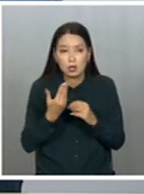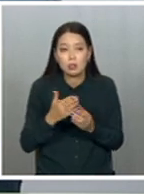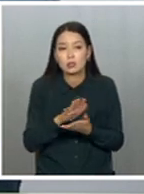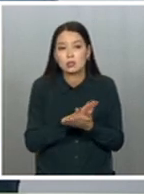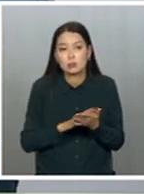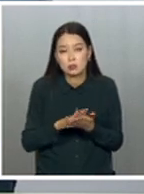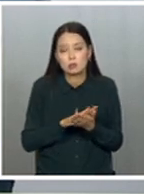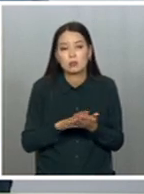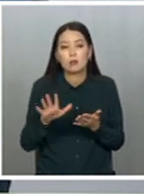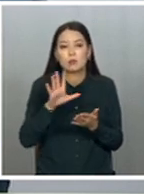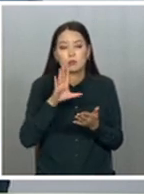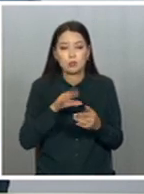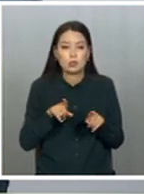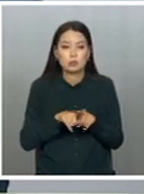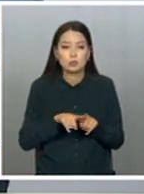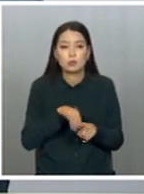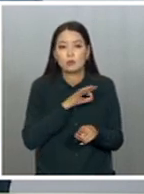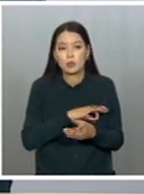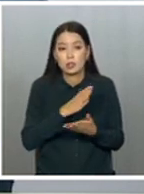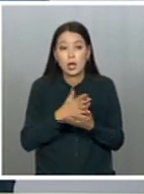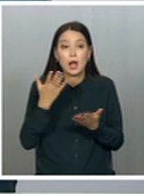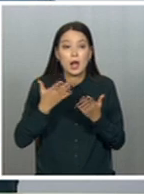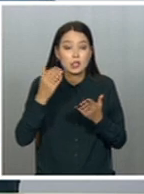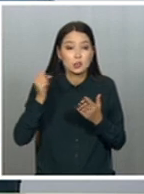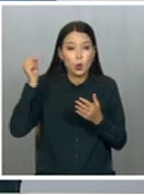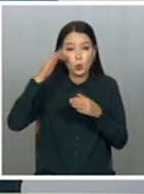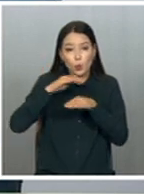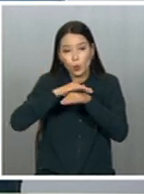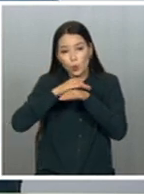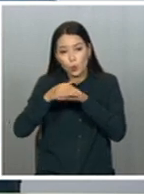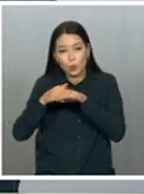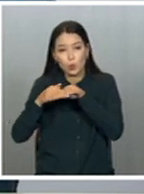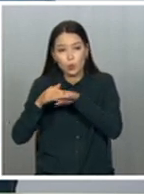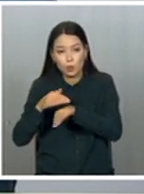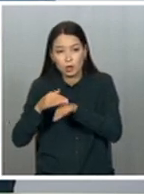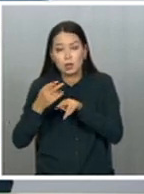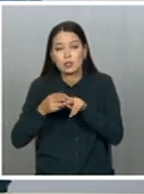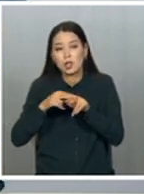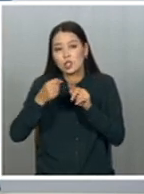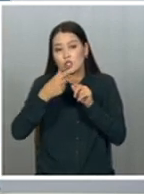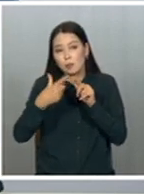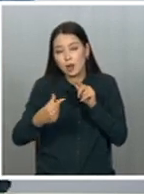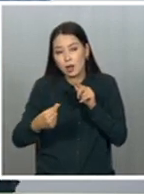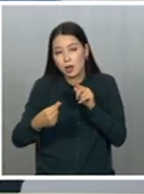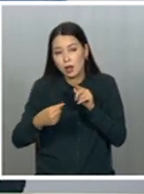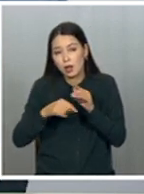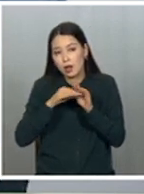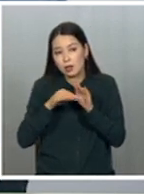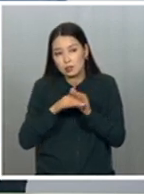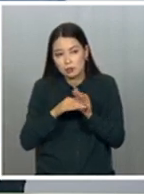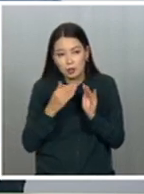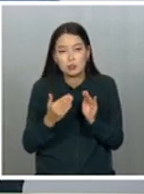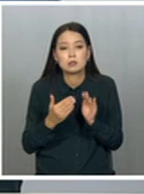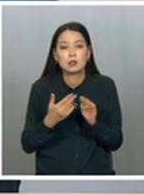астыңғы бетінде де орналасады. Ал көлеңкеде өсетін өсімдіктердің көп жағдайда жапырақ астында саңылау тесіктері